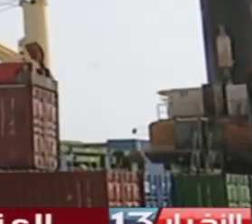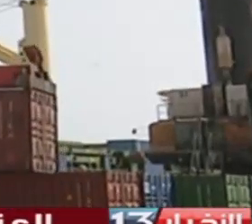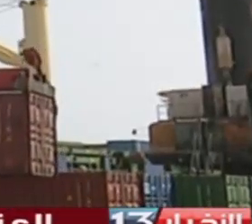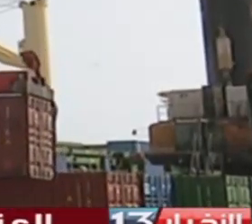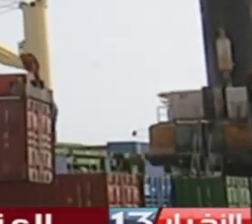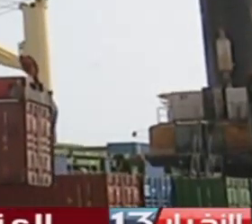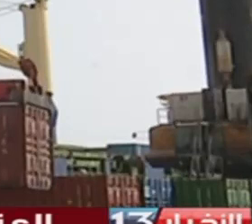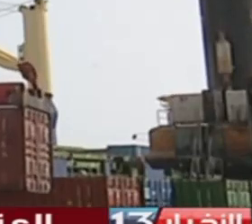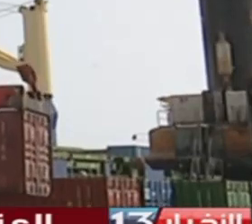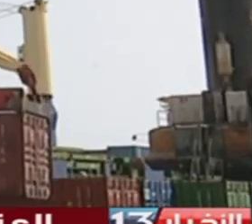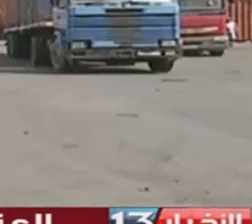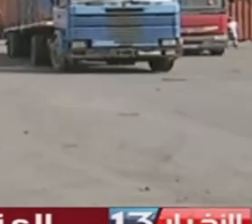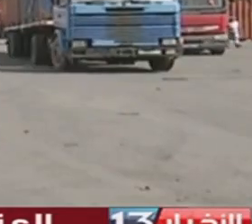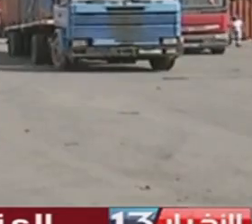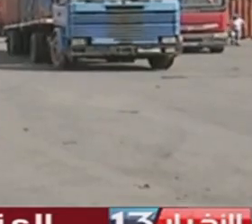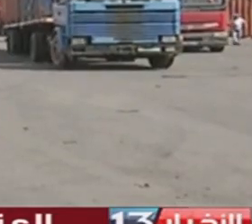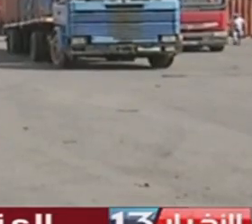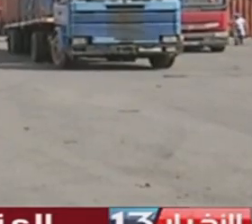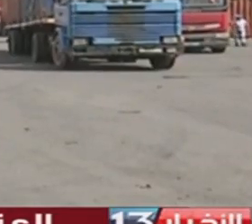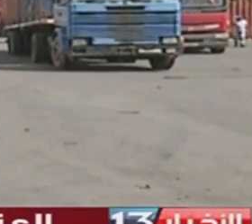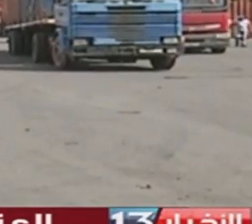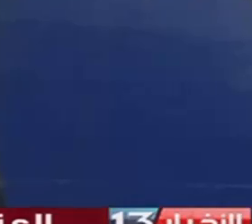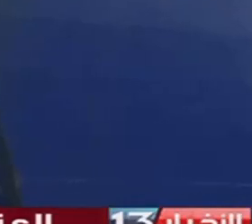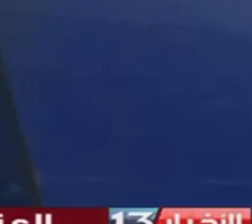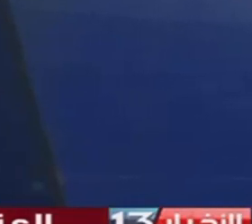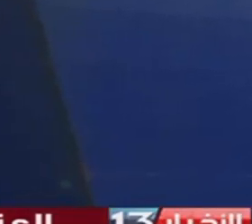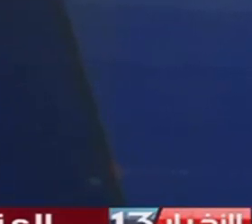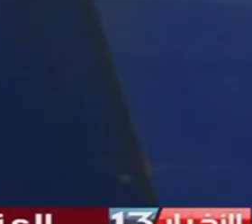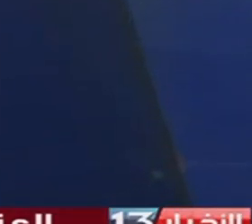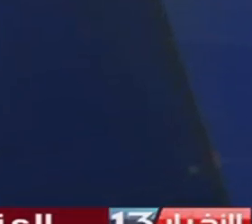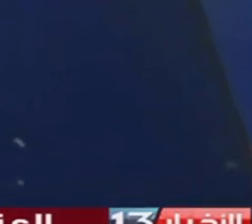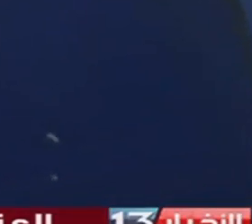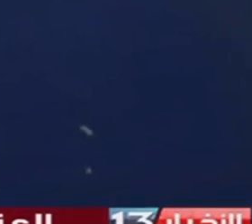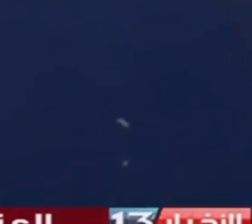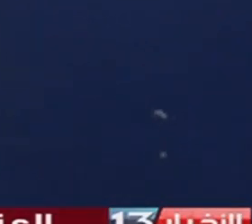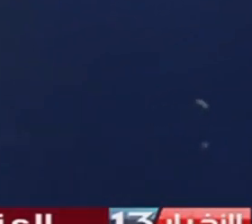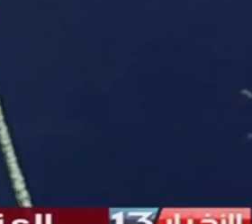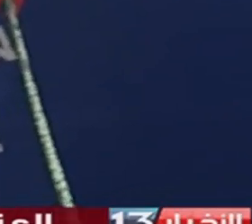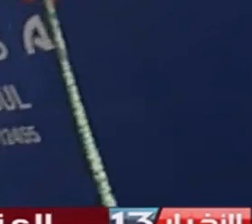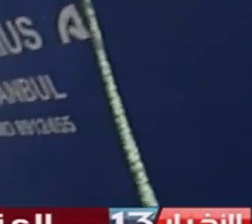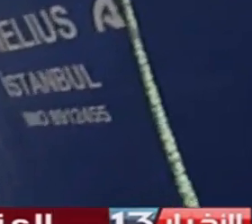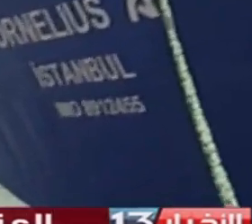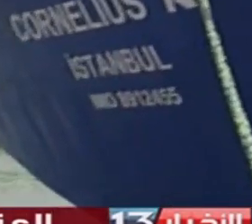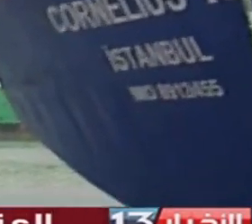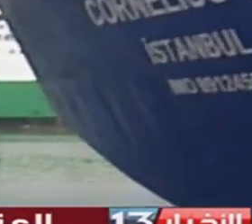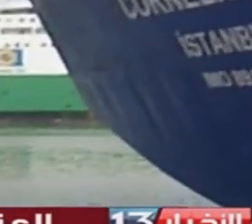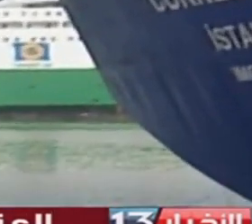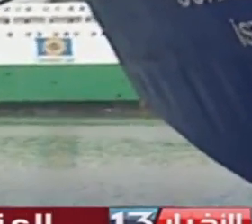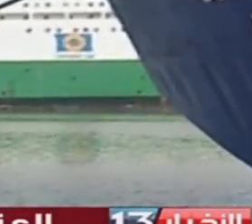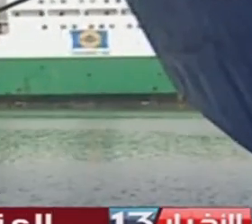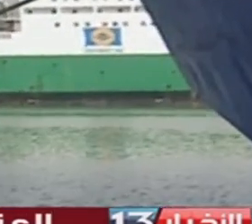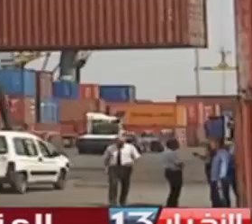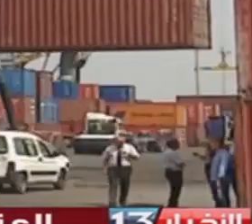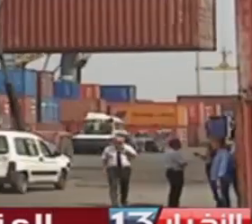إخلالات وصعوبات يشهدها ميناء رادس التجاري ضمنتها لجنة تنظيم الإدارة والقوات حاملة السلاح بالبرلمان في تقريرها إلى وزارة